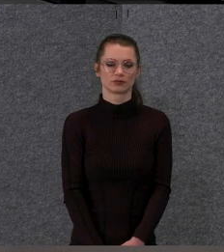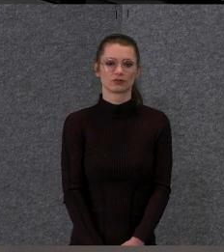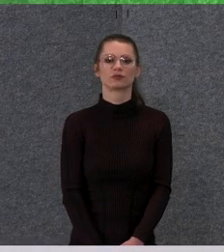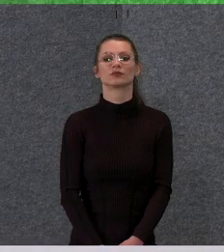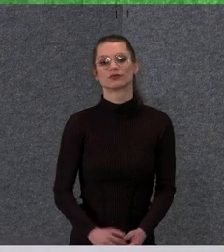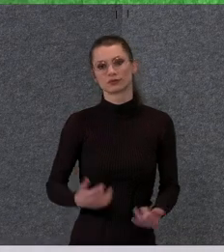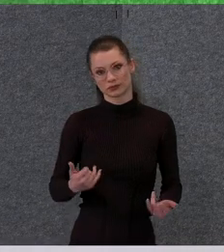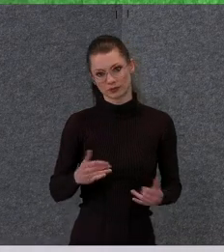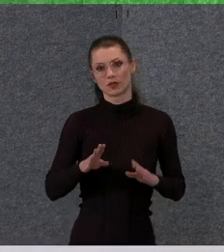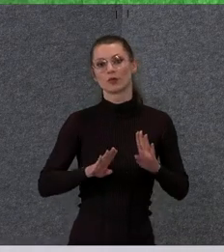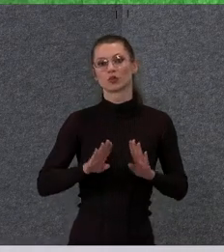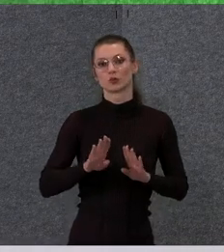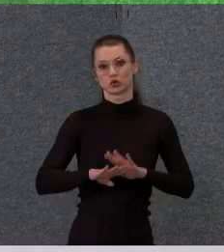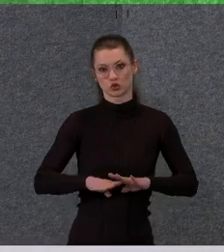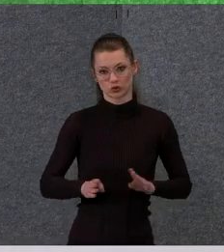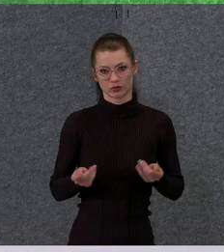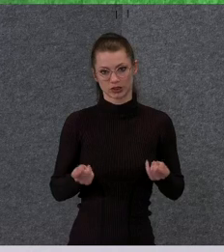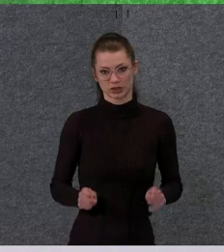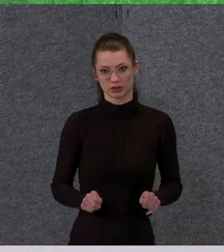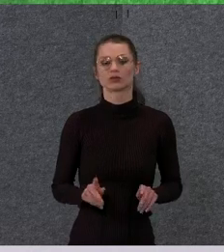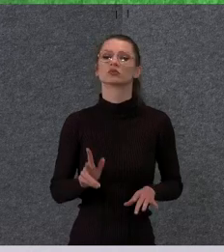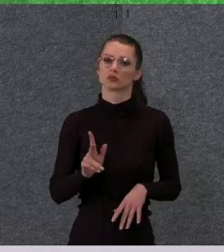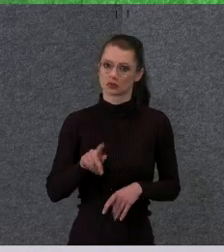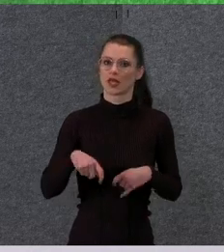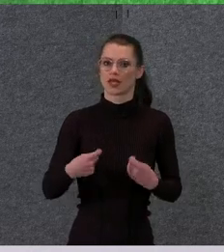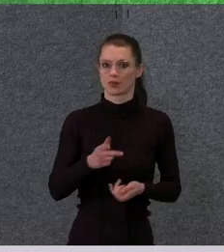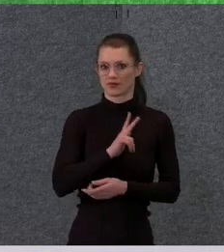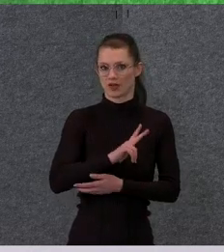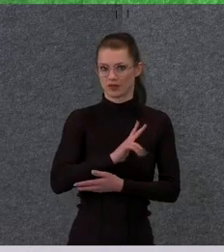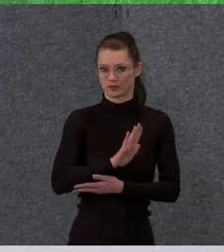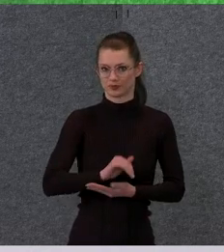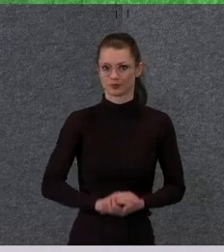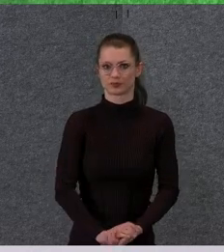Ich schließe die Abstimmung und wir warten auf das Ergebnis.